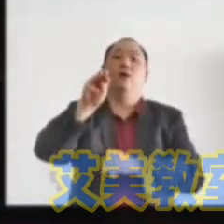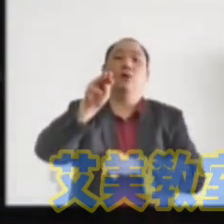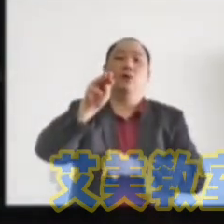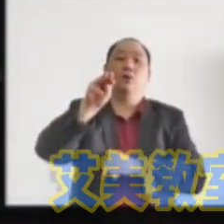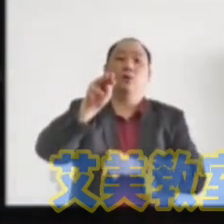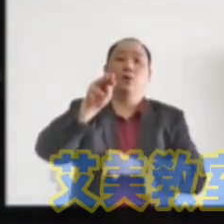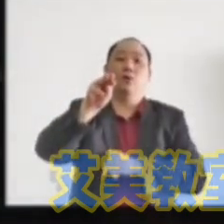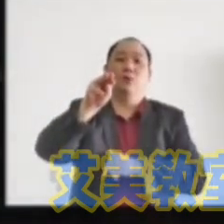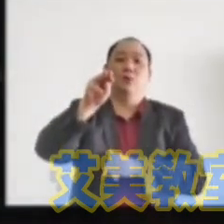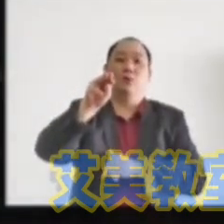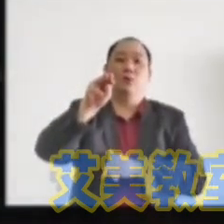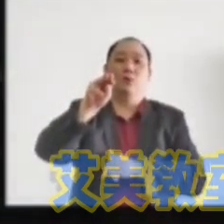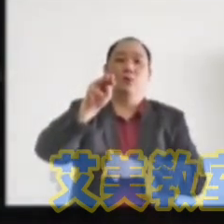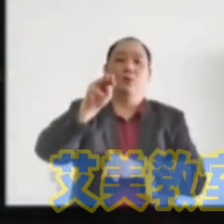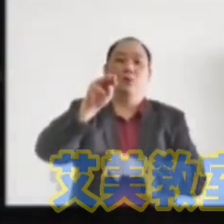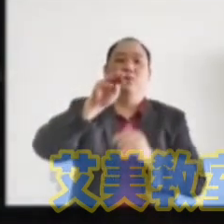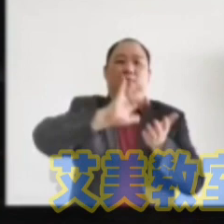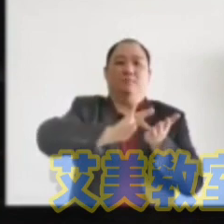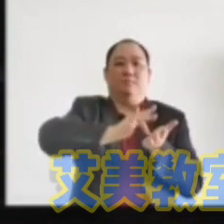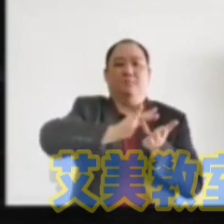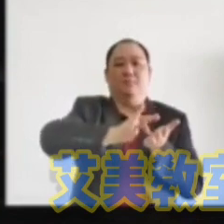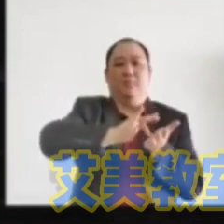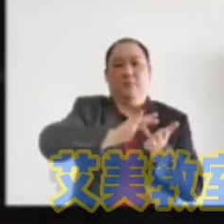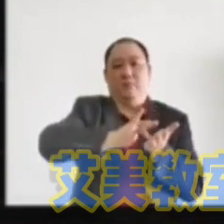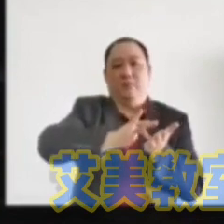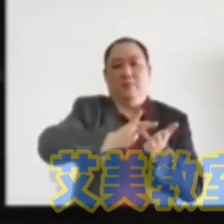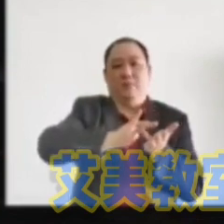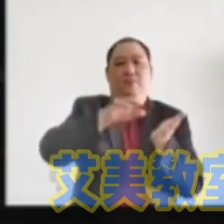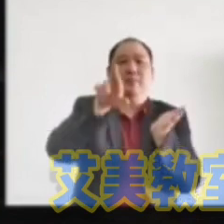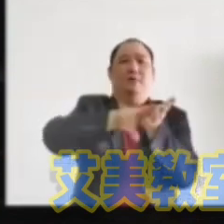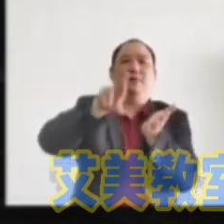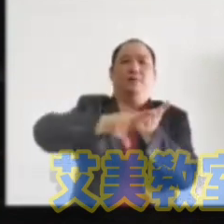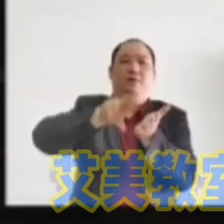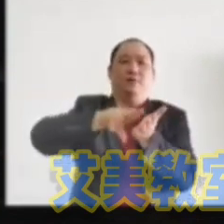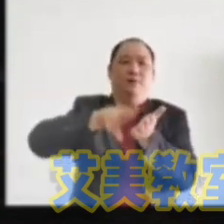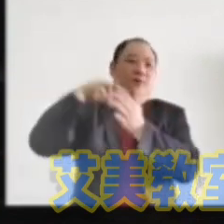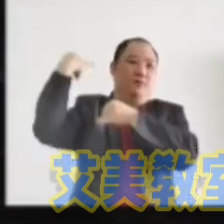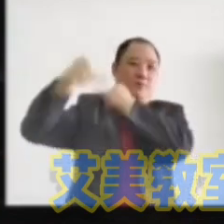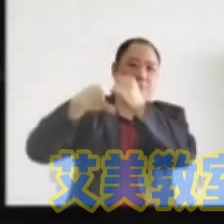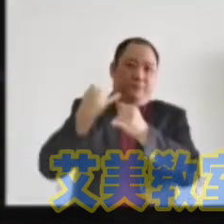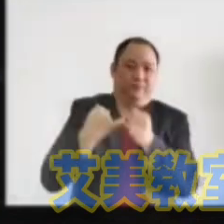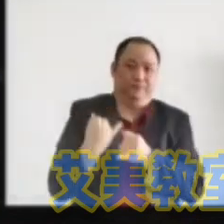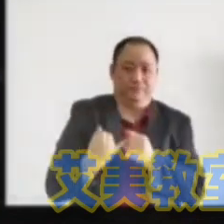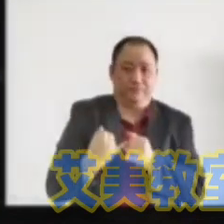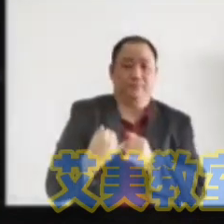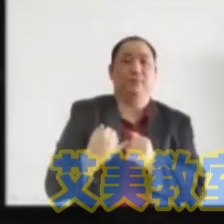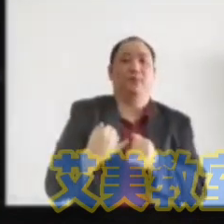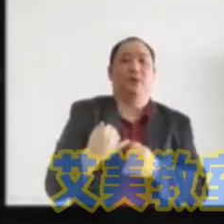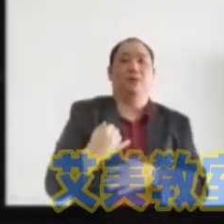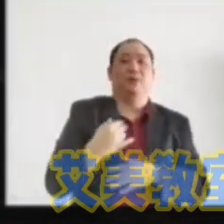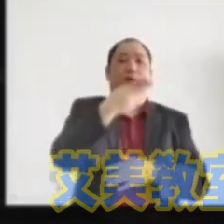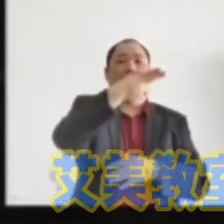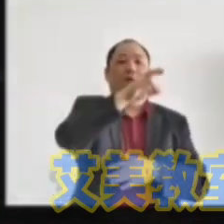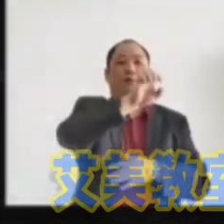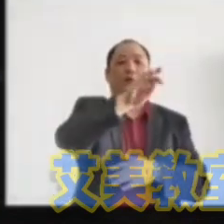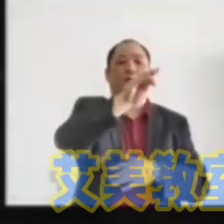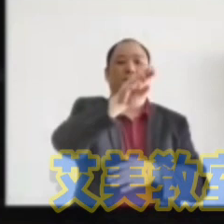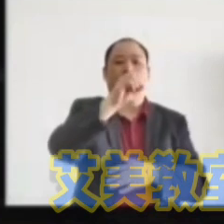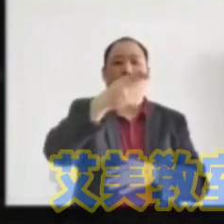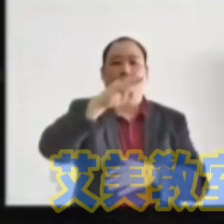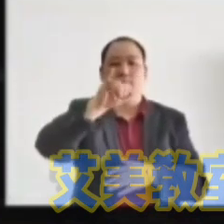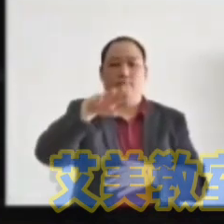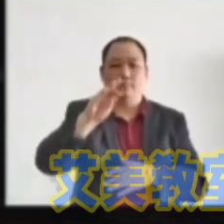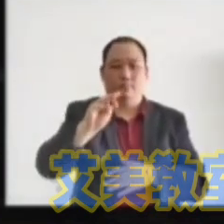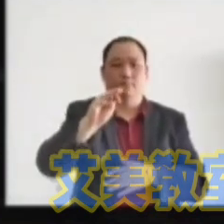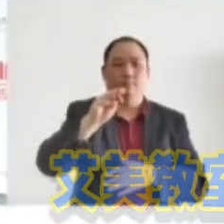M 就是代表着我们的 medical journals。 所以首先我会先分享哦，先跟大家分享关于 Hemohim 的